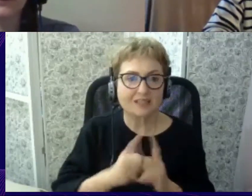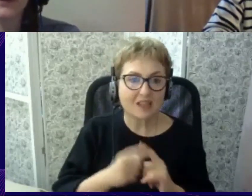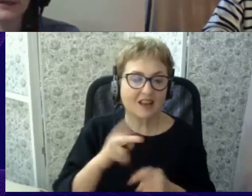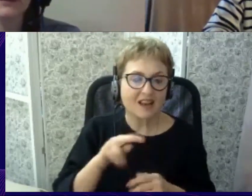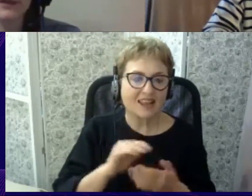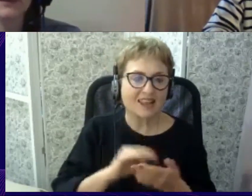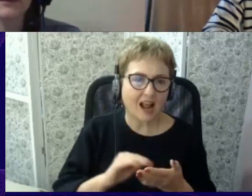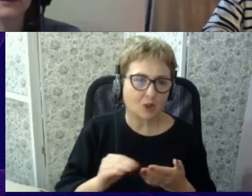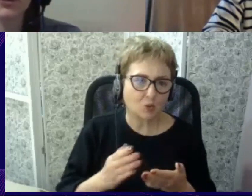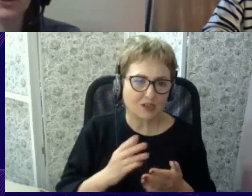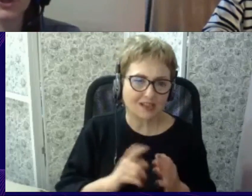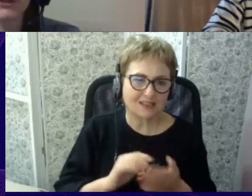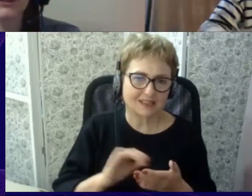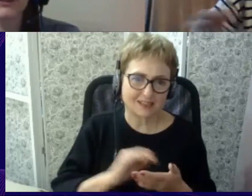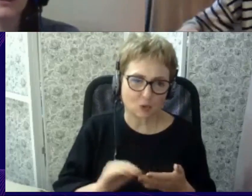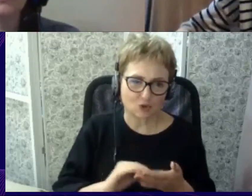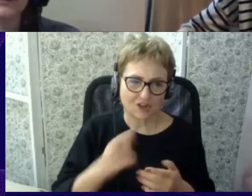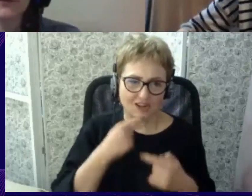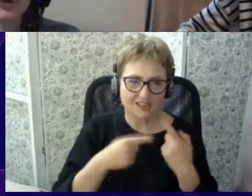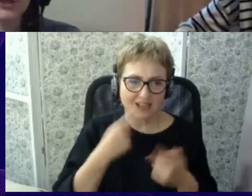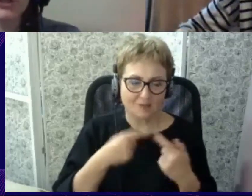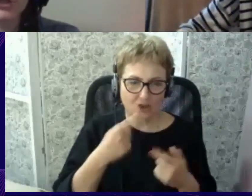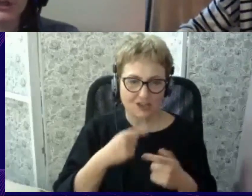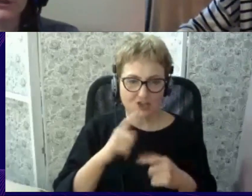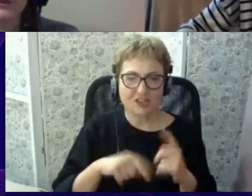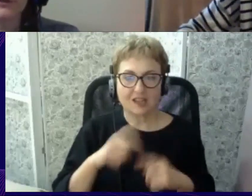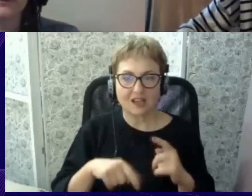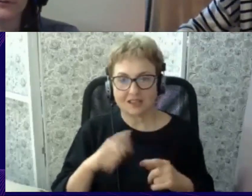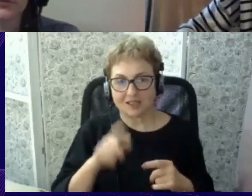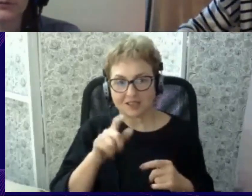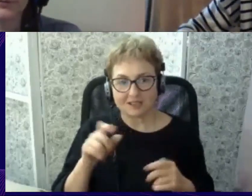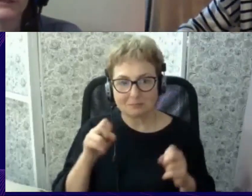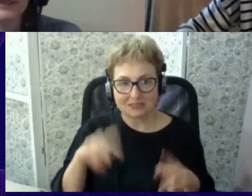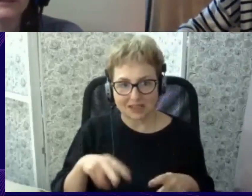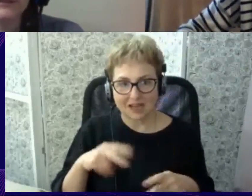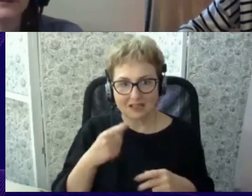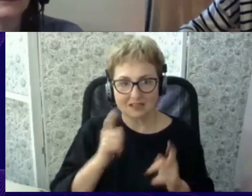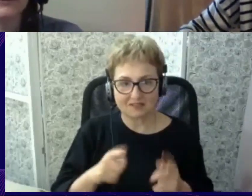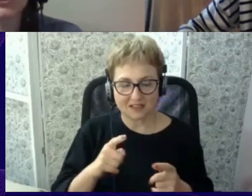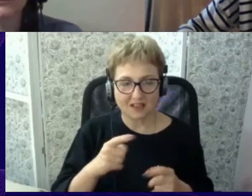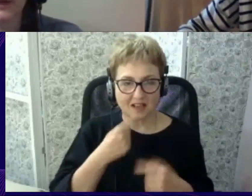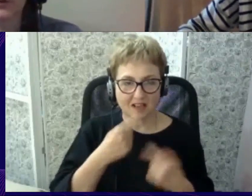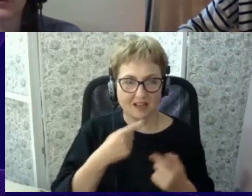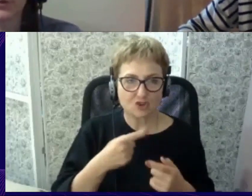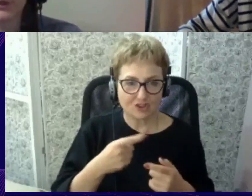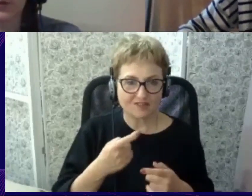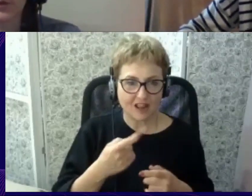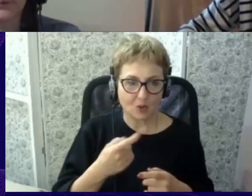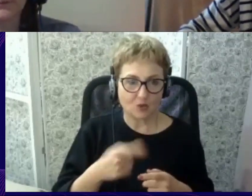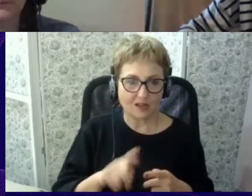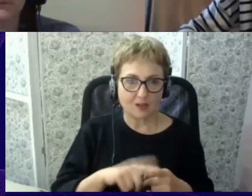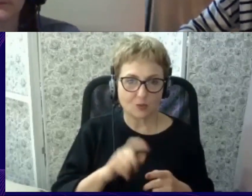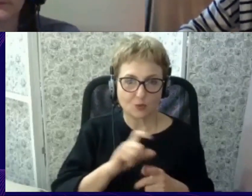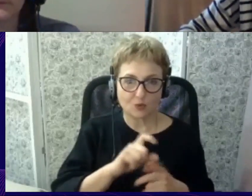в каких-то, да, источниках и в разговорной речи некоторые, ну, специалисты действительно отождествляют эту